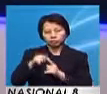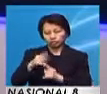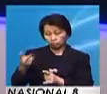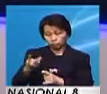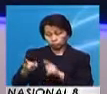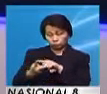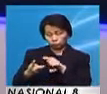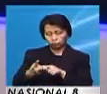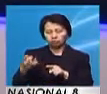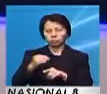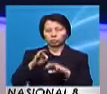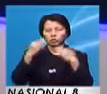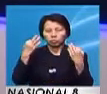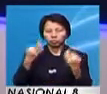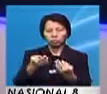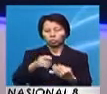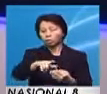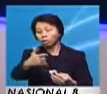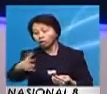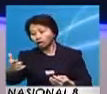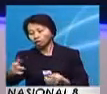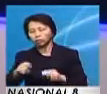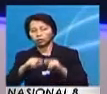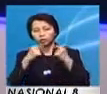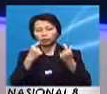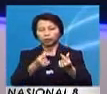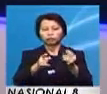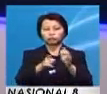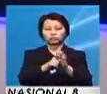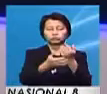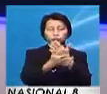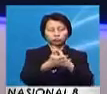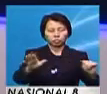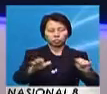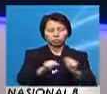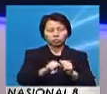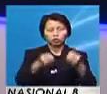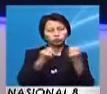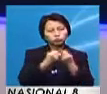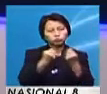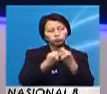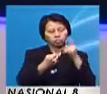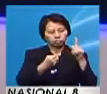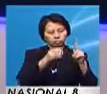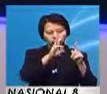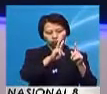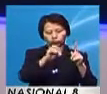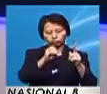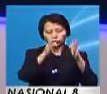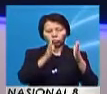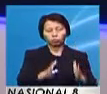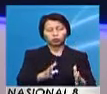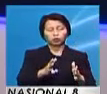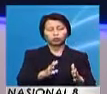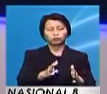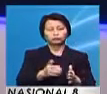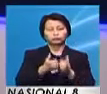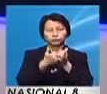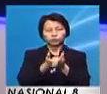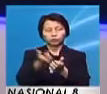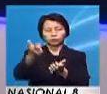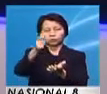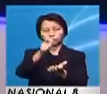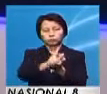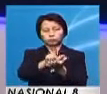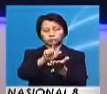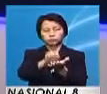mereka berdua, malah keluarga mangsa yang lain serta pasukan keselamatan ketika itu yang berjumlah 170 orang kesemuanya. Ikuti